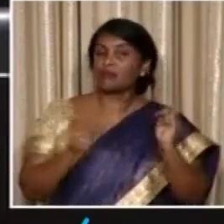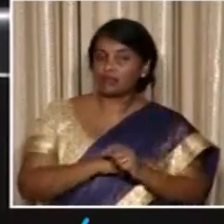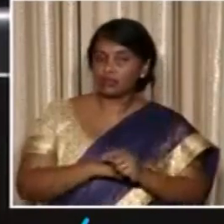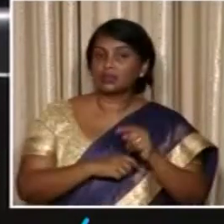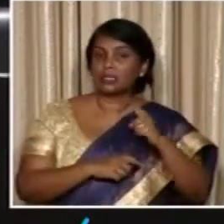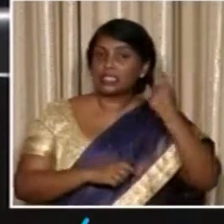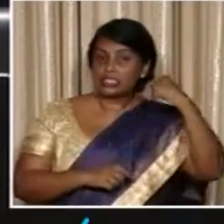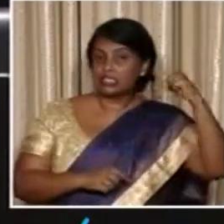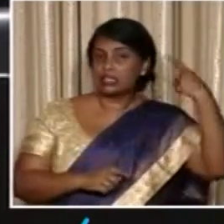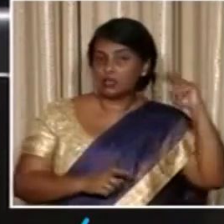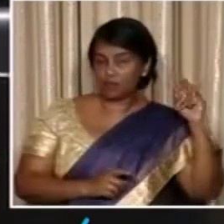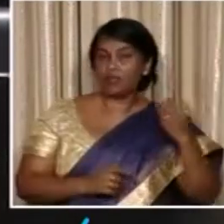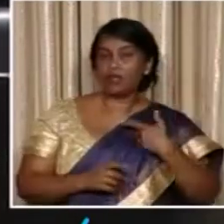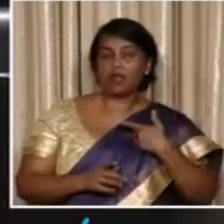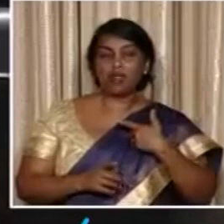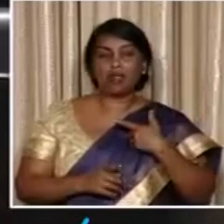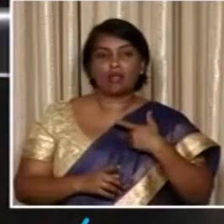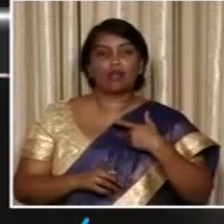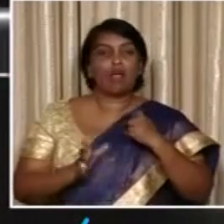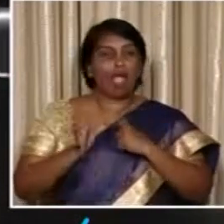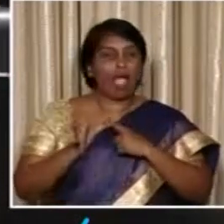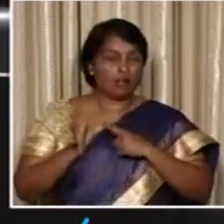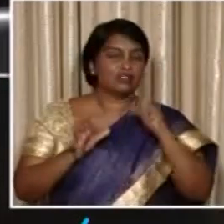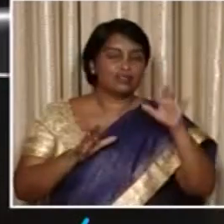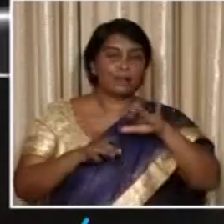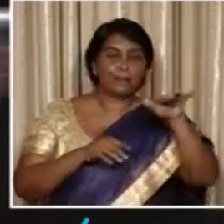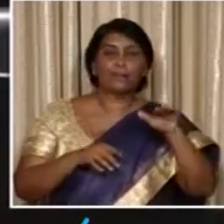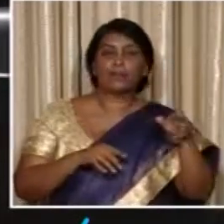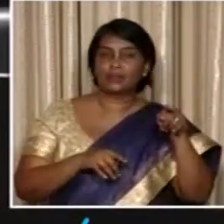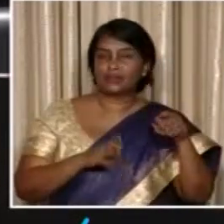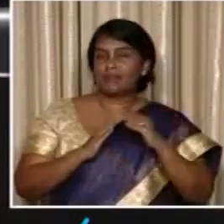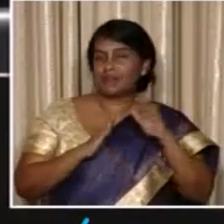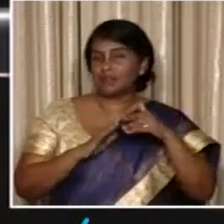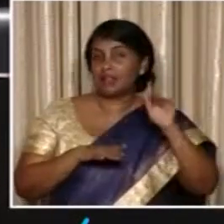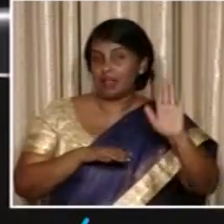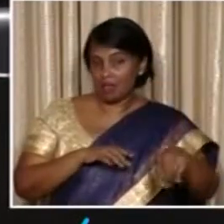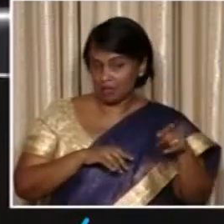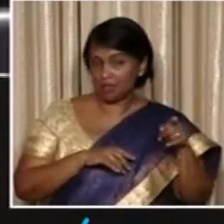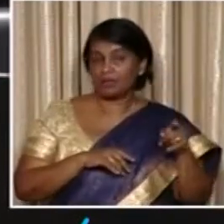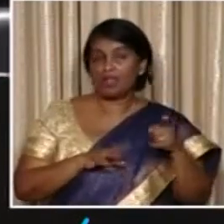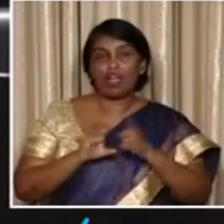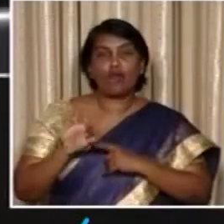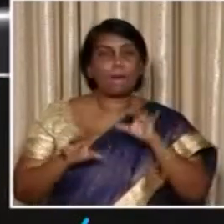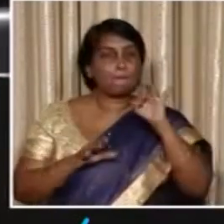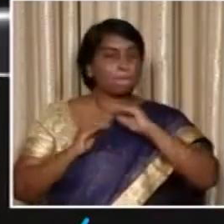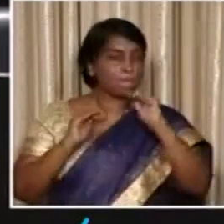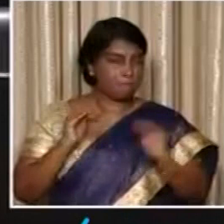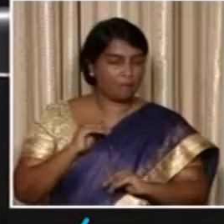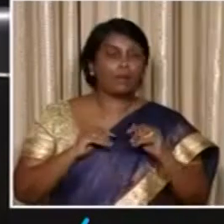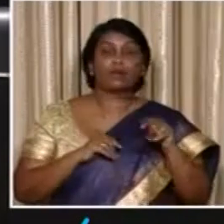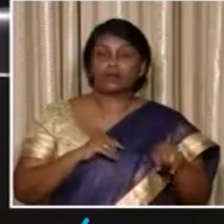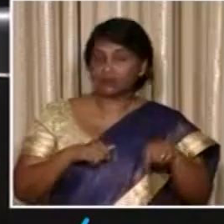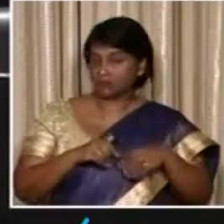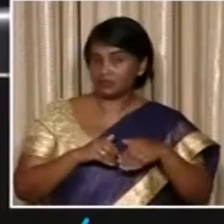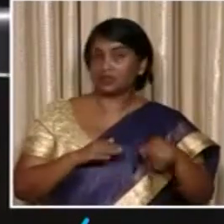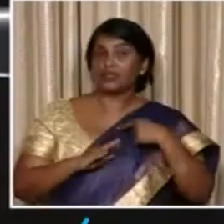ඒ වගේම ඊයේ පෙරදා අපේ ආරච්චි කට්ටුව කියලා දුෂ්කර ප්‍රදේශයක තියෙන හැලඹ වටවන ඉස්කෝලේ දරුවා අවුරුදු 15න් 15 ඒ ළමයා